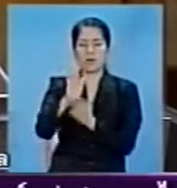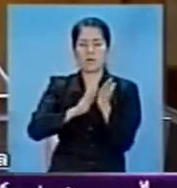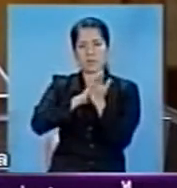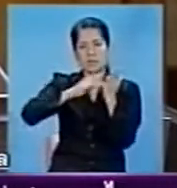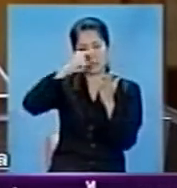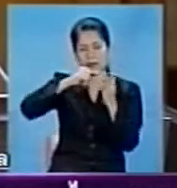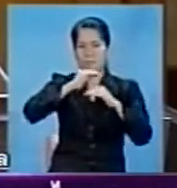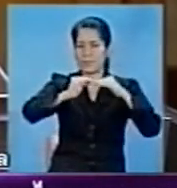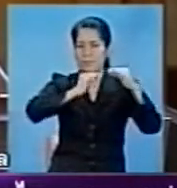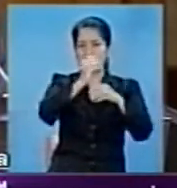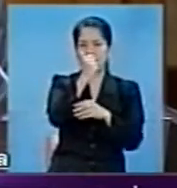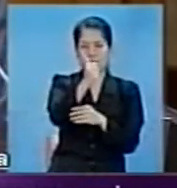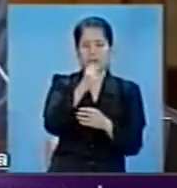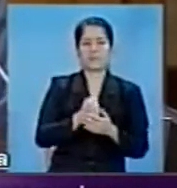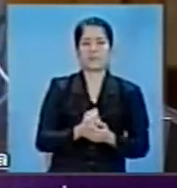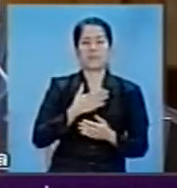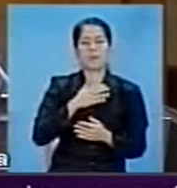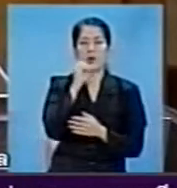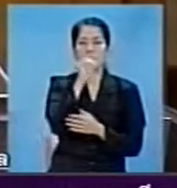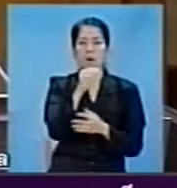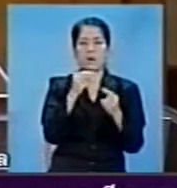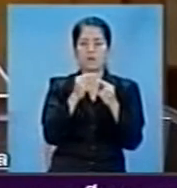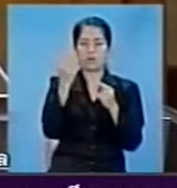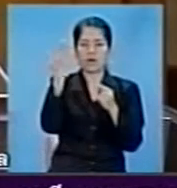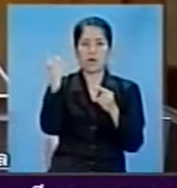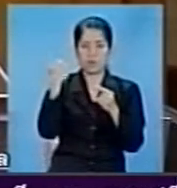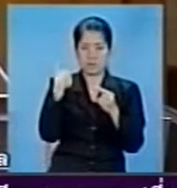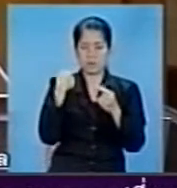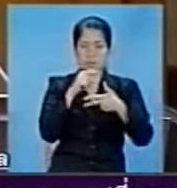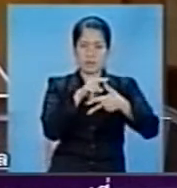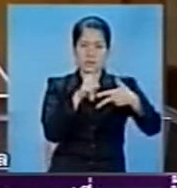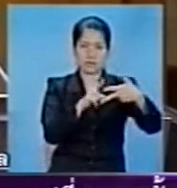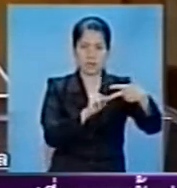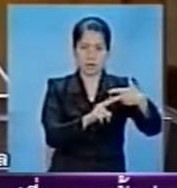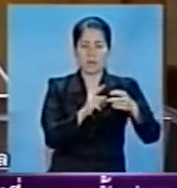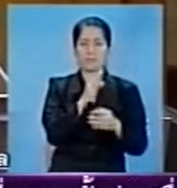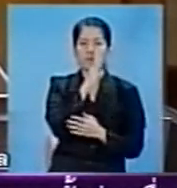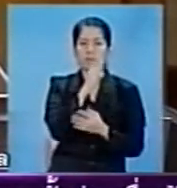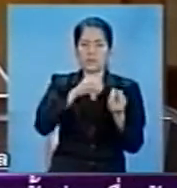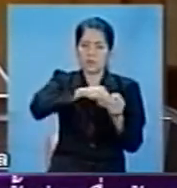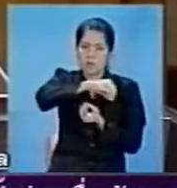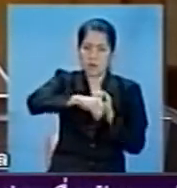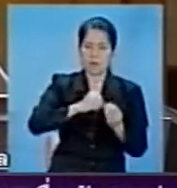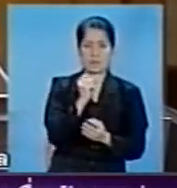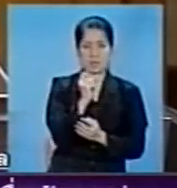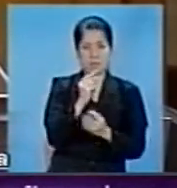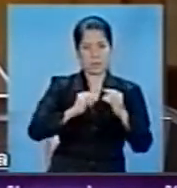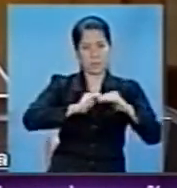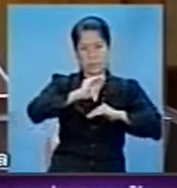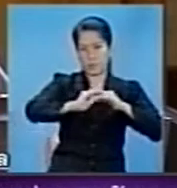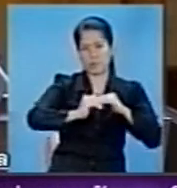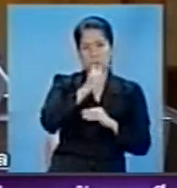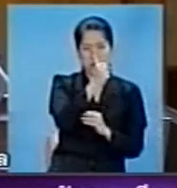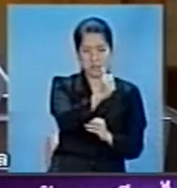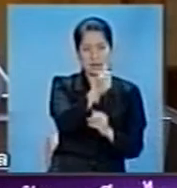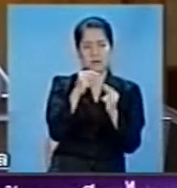ผมเคยพูดหลักการกว้างๆ3หลักการว่าถ้าเศรษฐกิจเริ่มฟื้นตัวชัดเจนถ้ากติกา